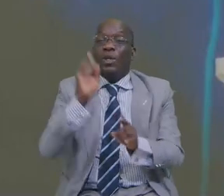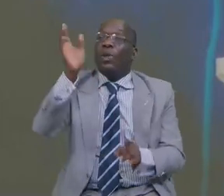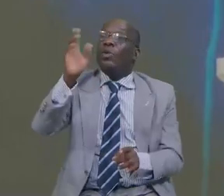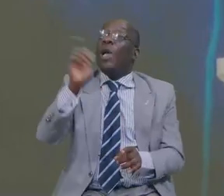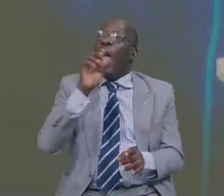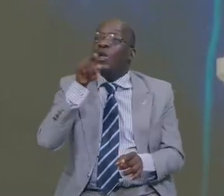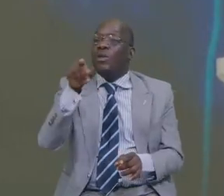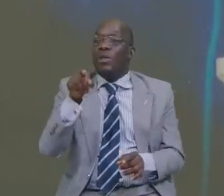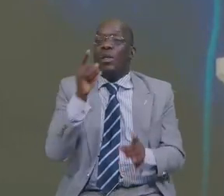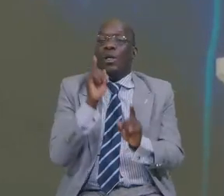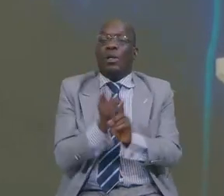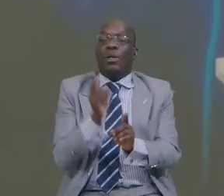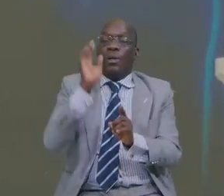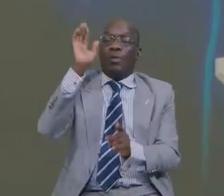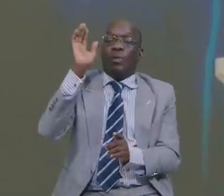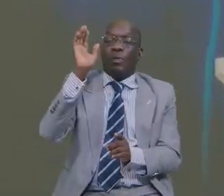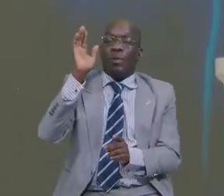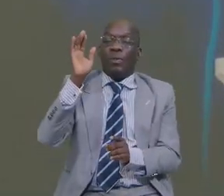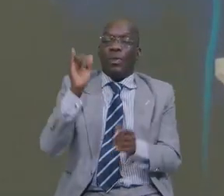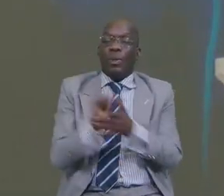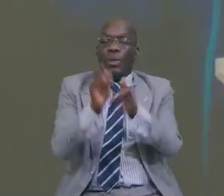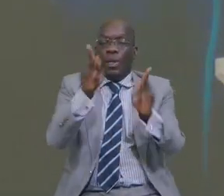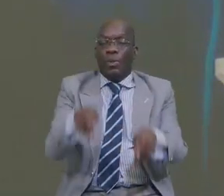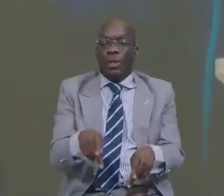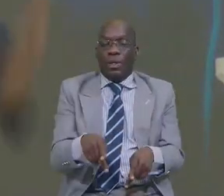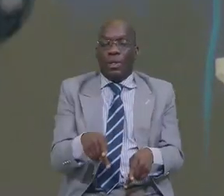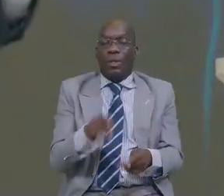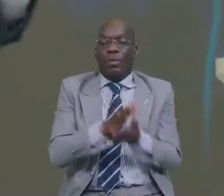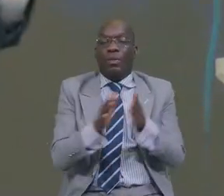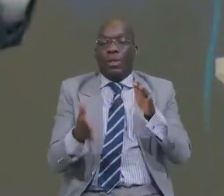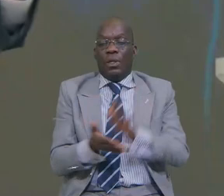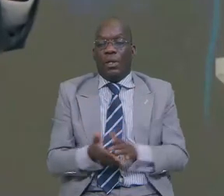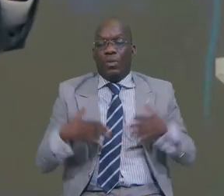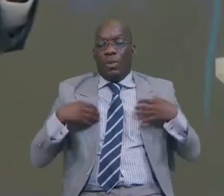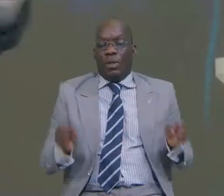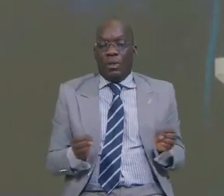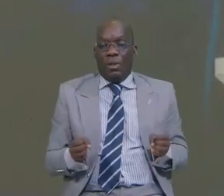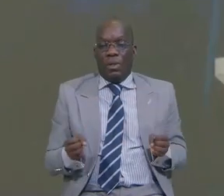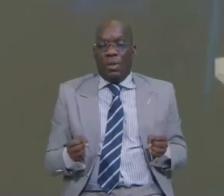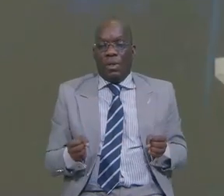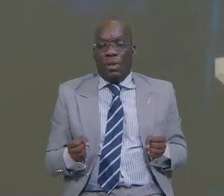es-tu? Lève la main, tu es guéri. Et la personne a levé la main. Et il était guéri.